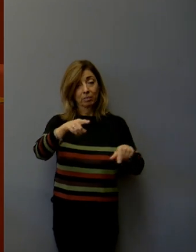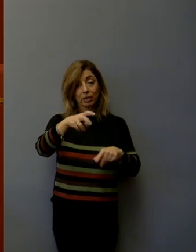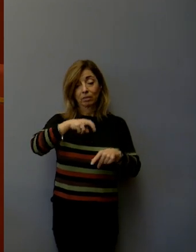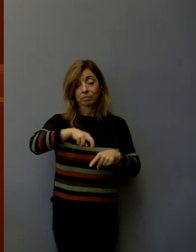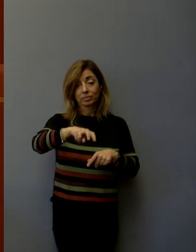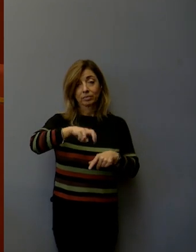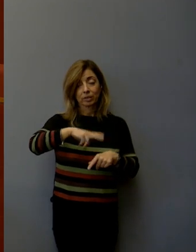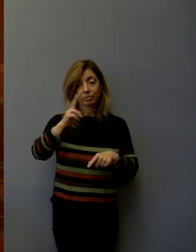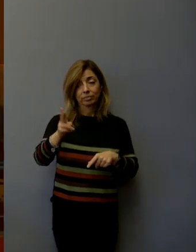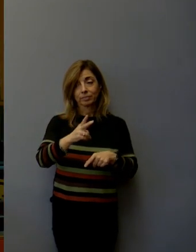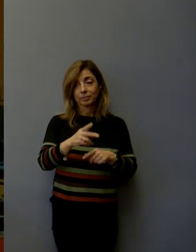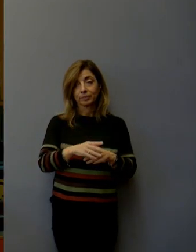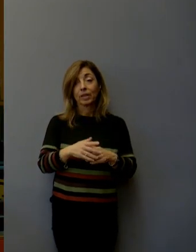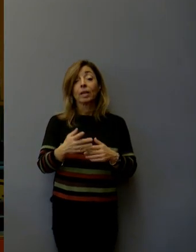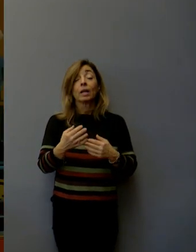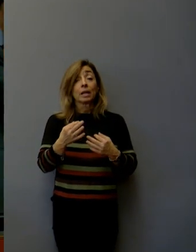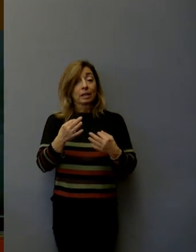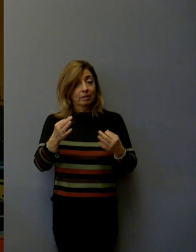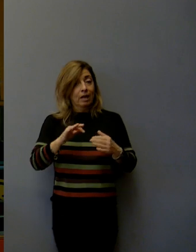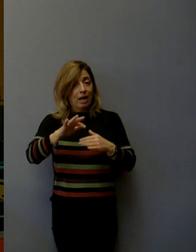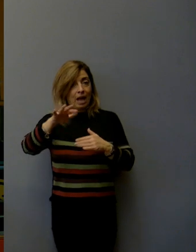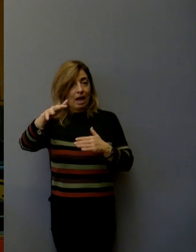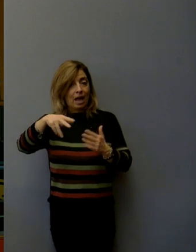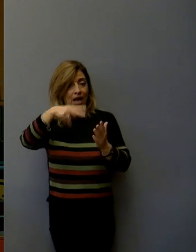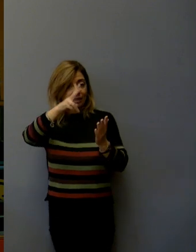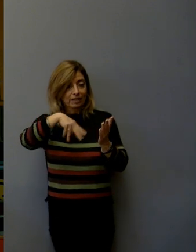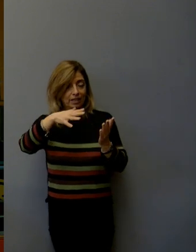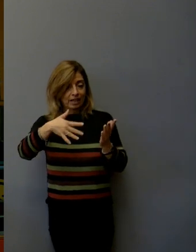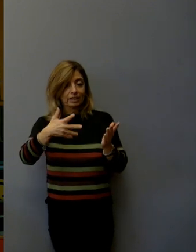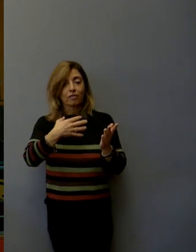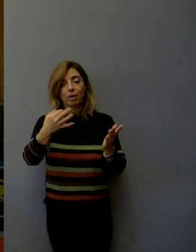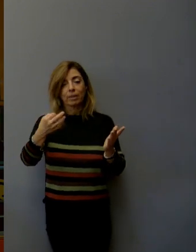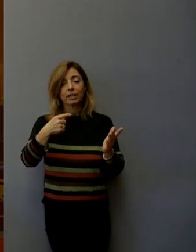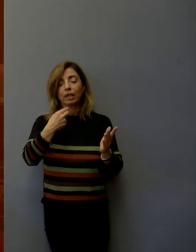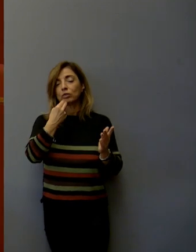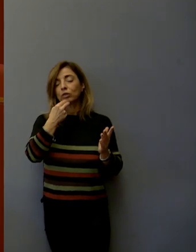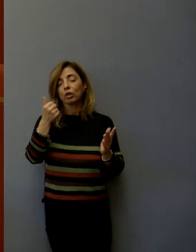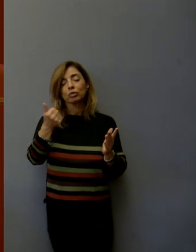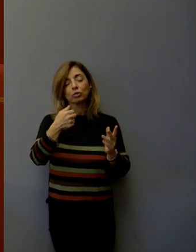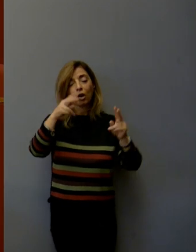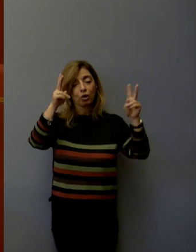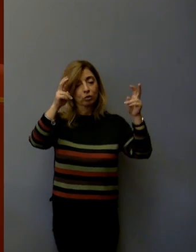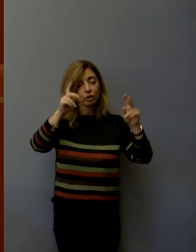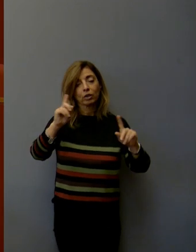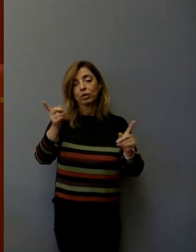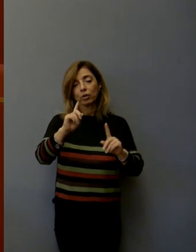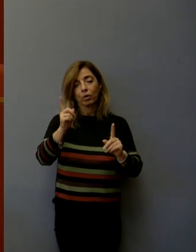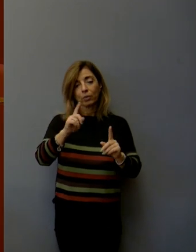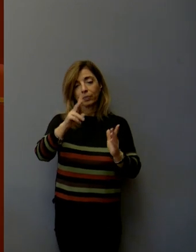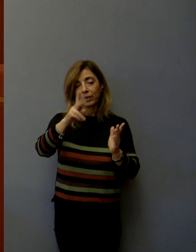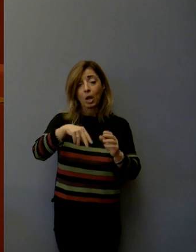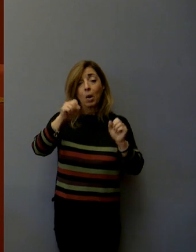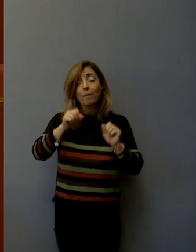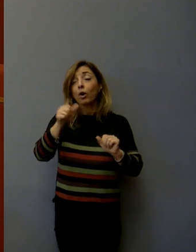gli altri li diamo per letti va bene dico soltanto i titoli posso li diamo